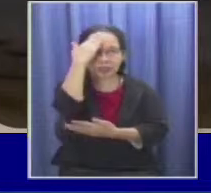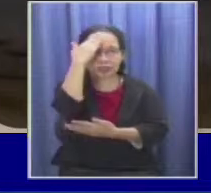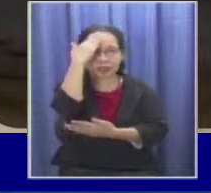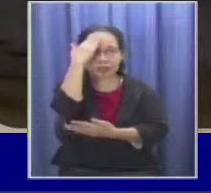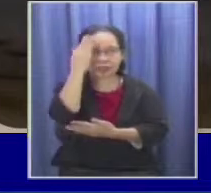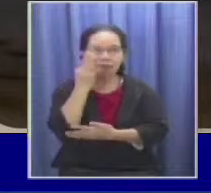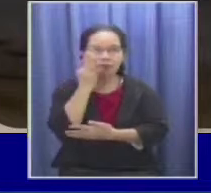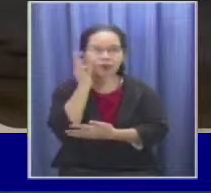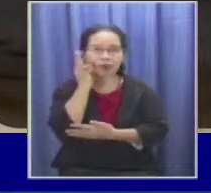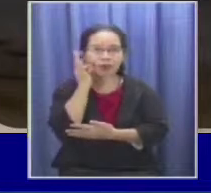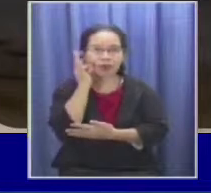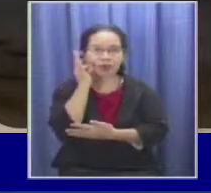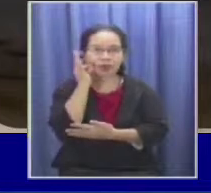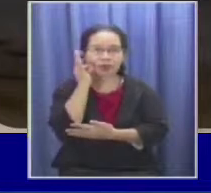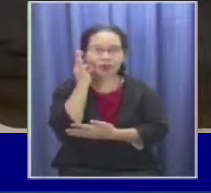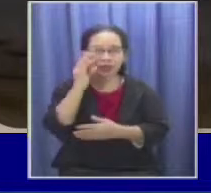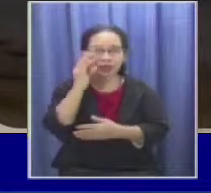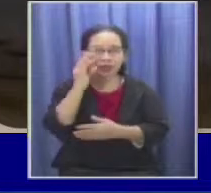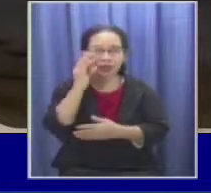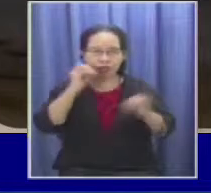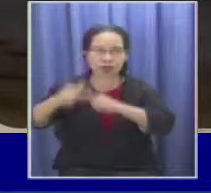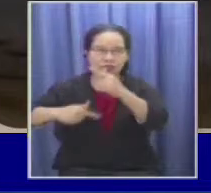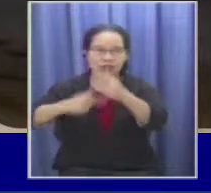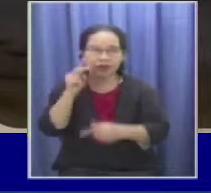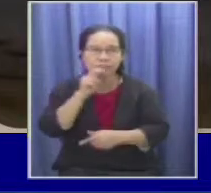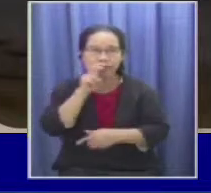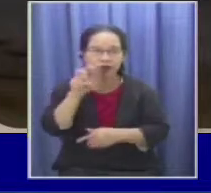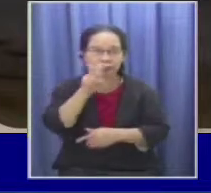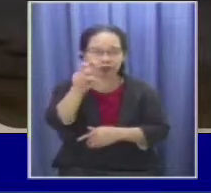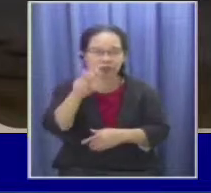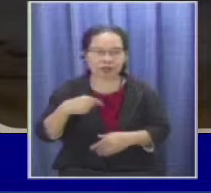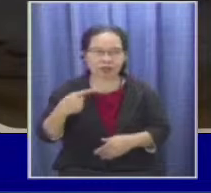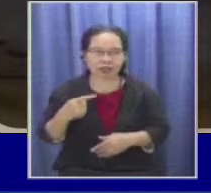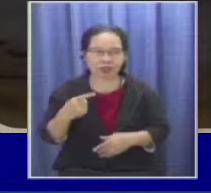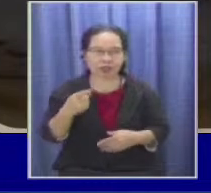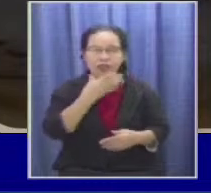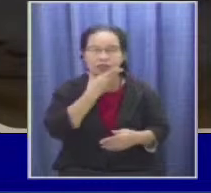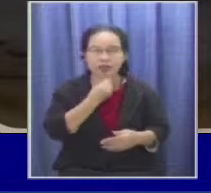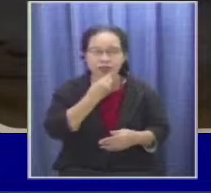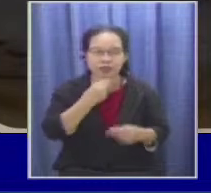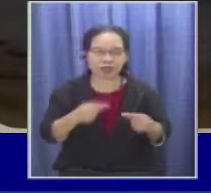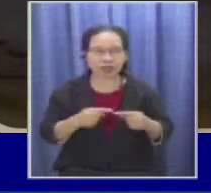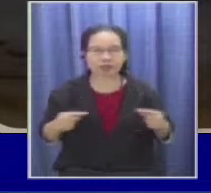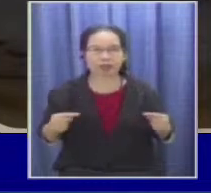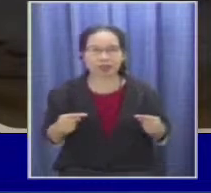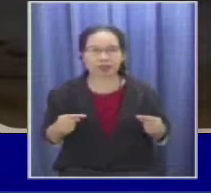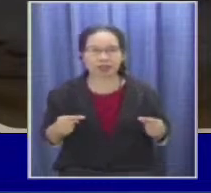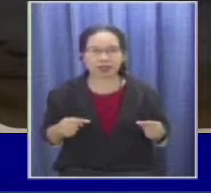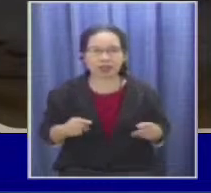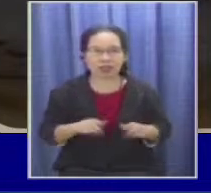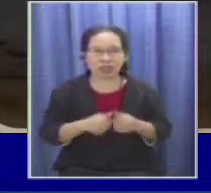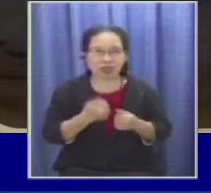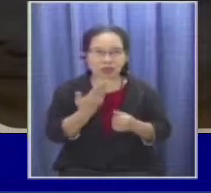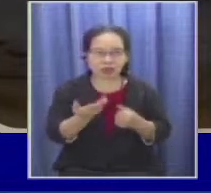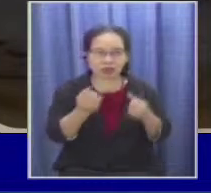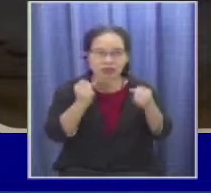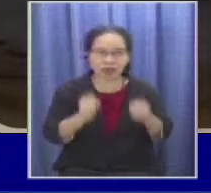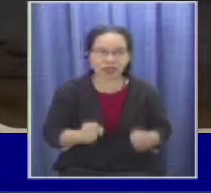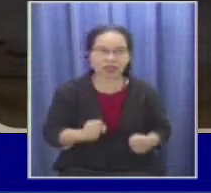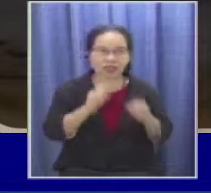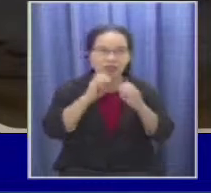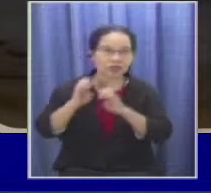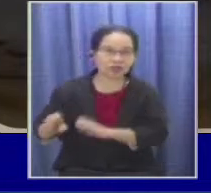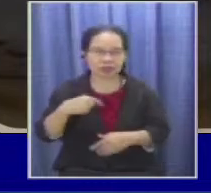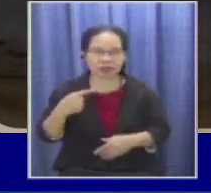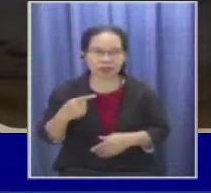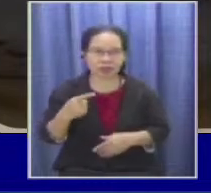no enye duabɔne na aba ya ababɔne sɛ dua no aba na ɔde hunu duakoro ehuri tiɛma moyɛ abɔnefo ɔka kyɛ